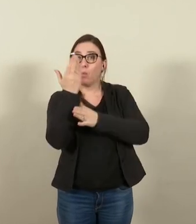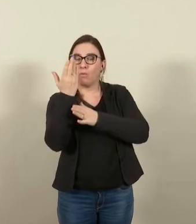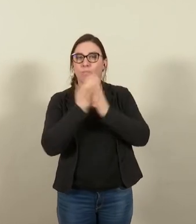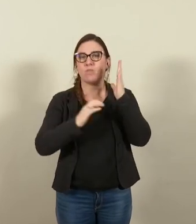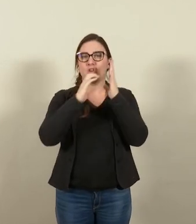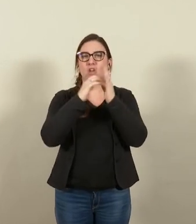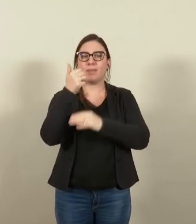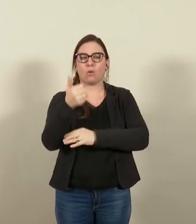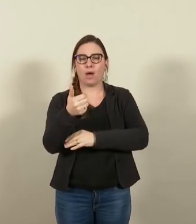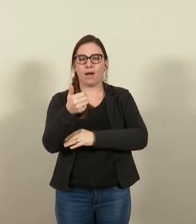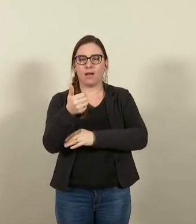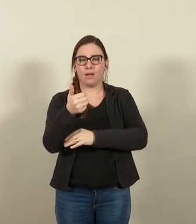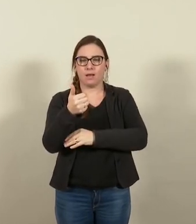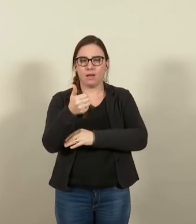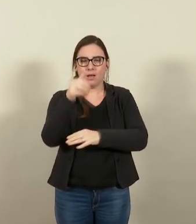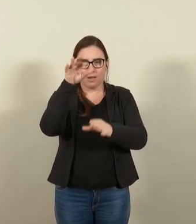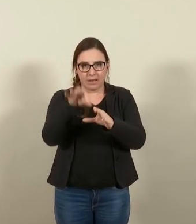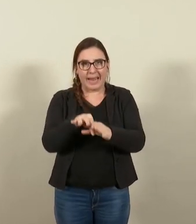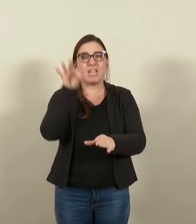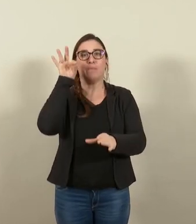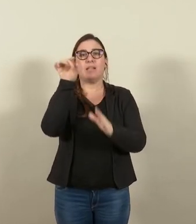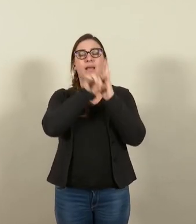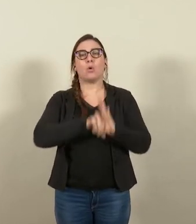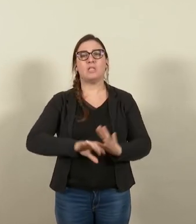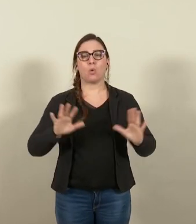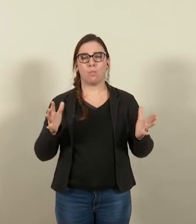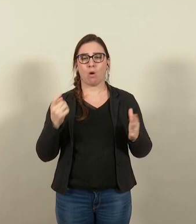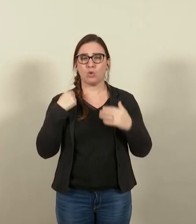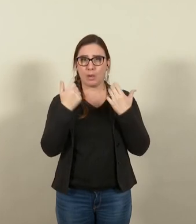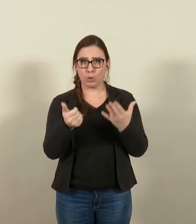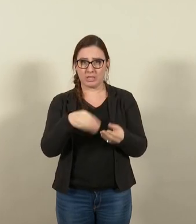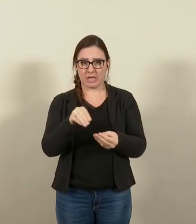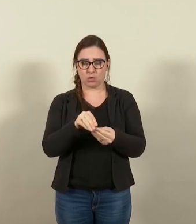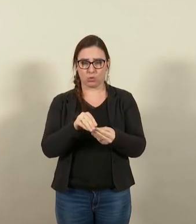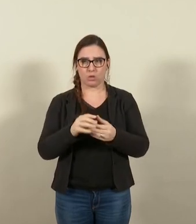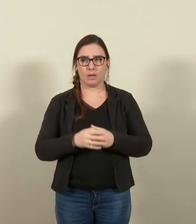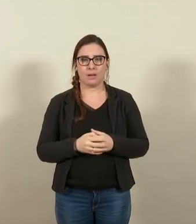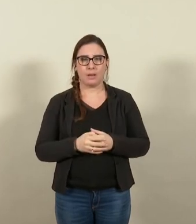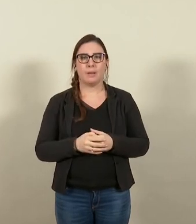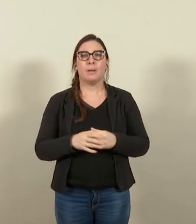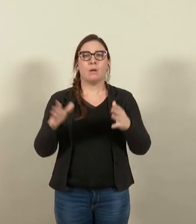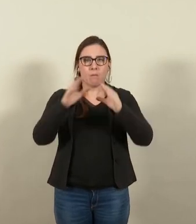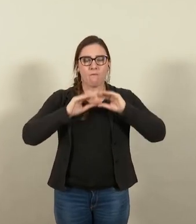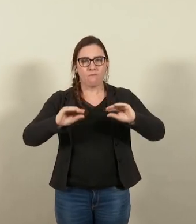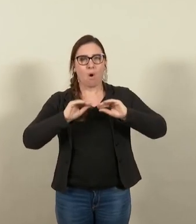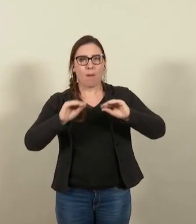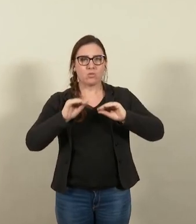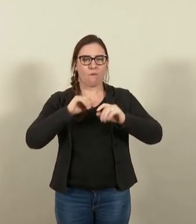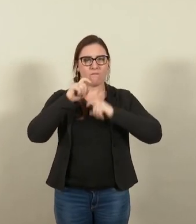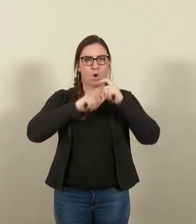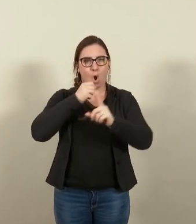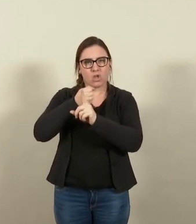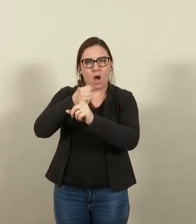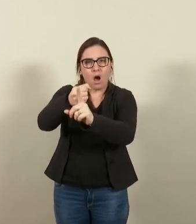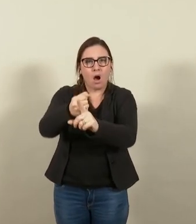1 condition d'éligibilité une condition numéro 6 est rajouté avoir suivi une formation contre les violences très